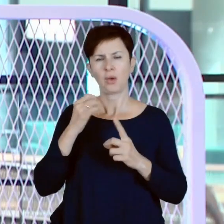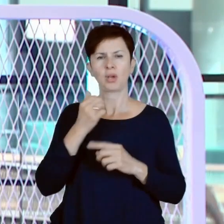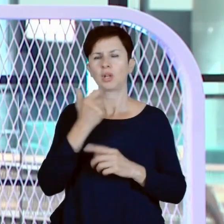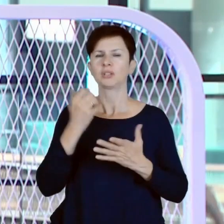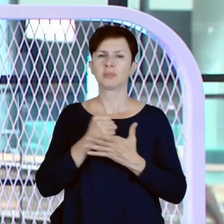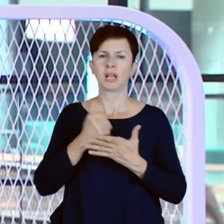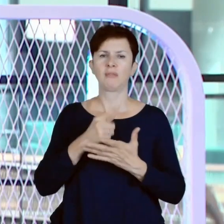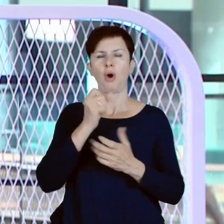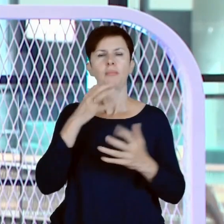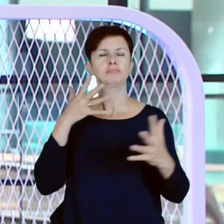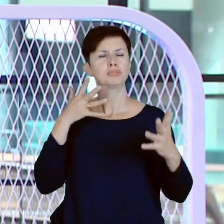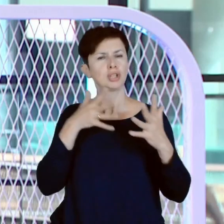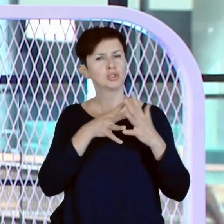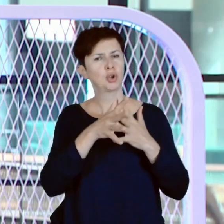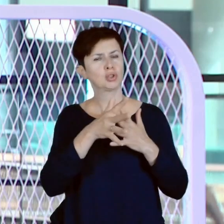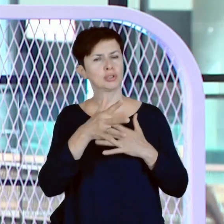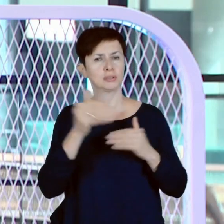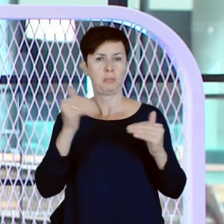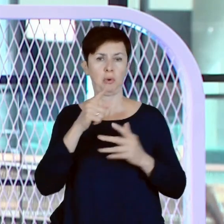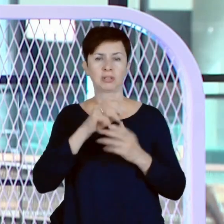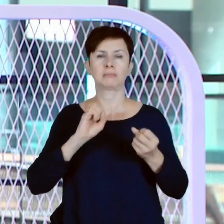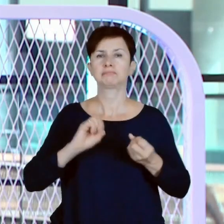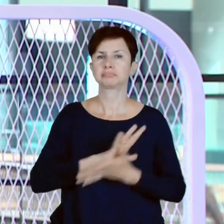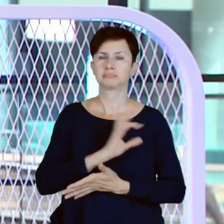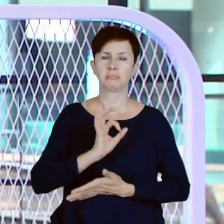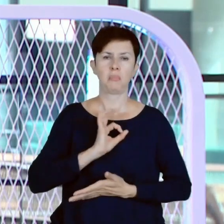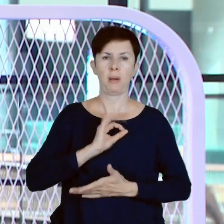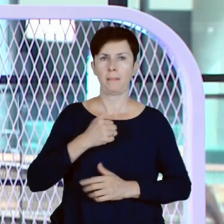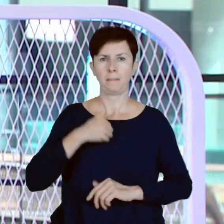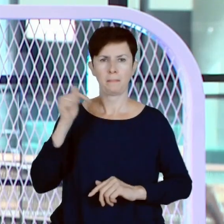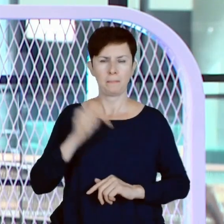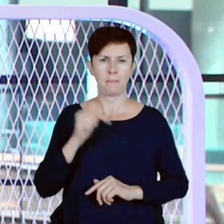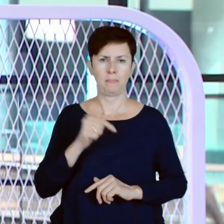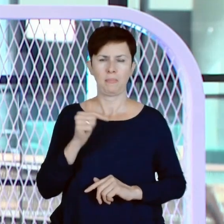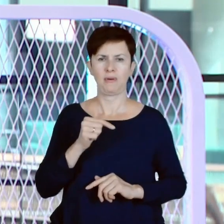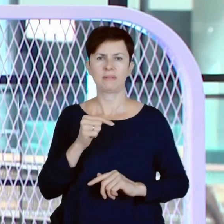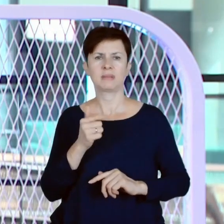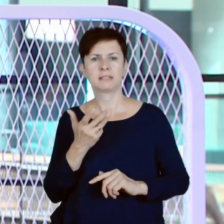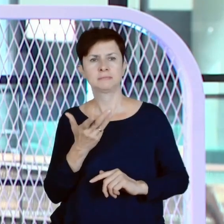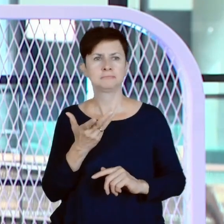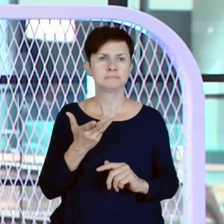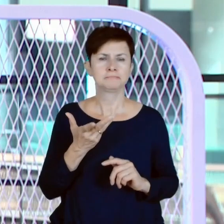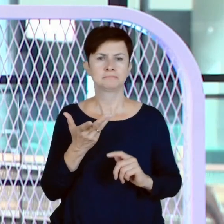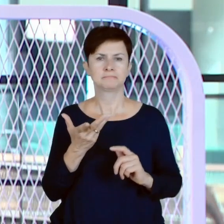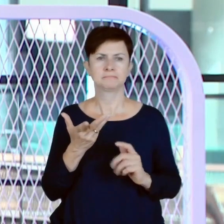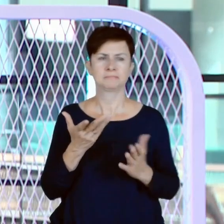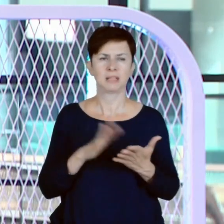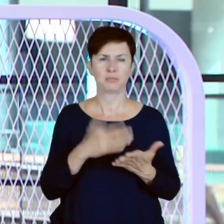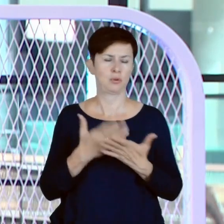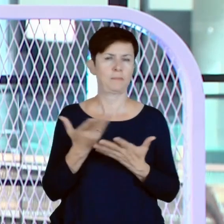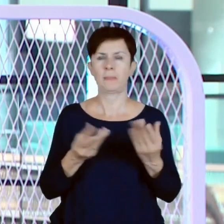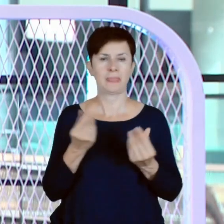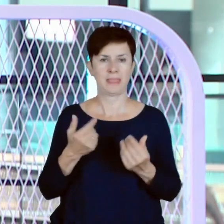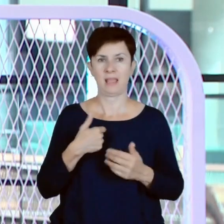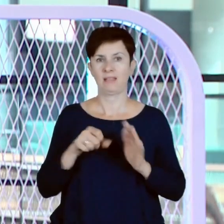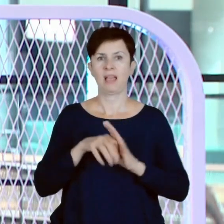może te nawyki powinniśmy bardziej serwisować, w sensie takim, że wiecie, jak się jedzie z autem na przegląd albo sprawdza